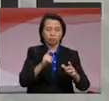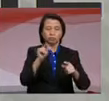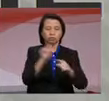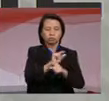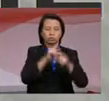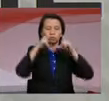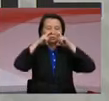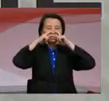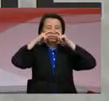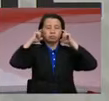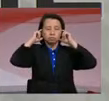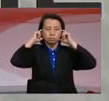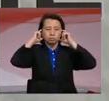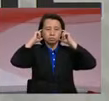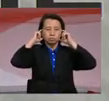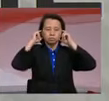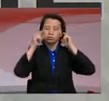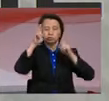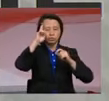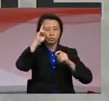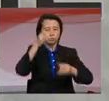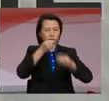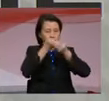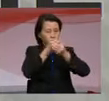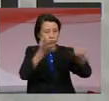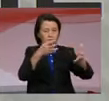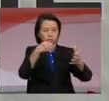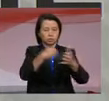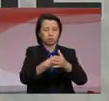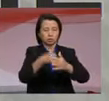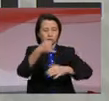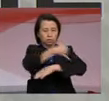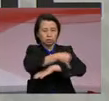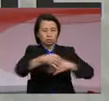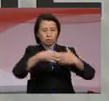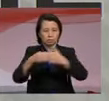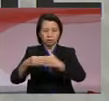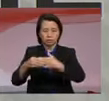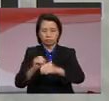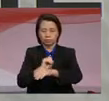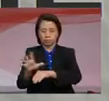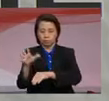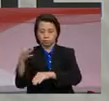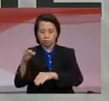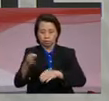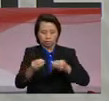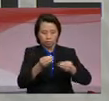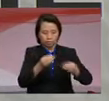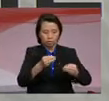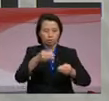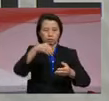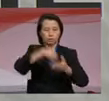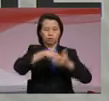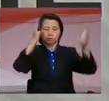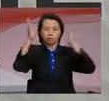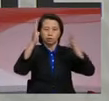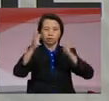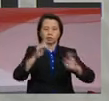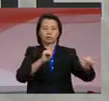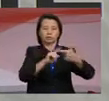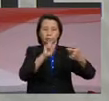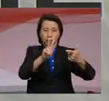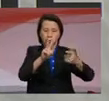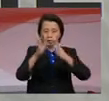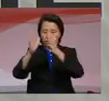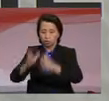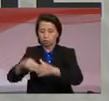menggunakan perlindungan seperti disarankan dalam Guidelines on COVID-19 Management in Malaysia. Yang kedua,